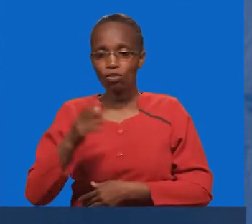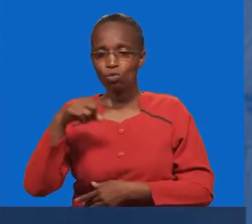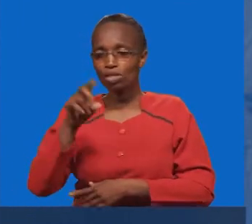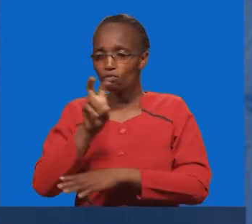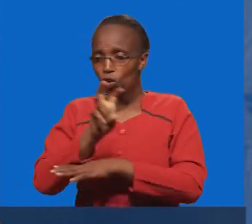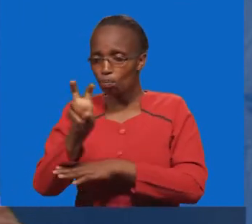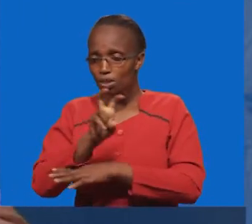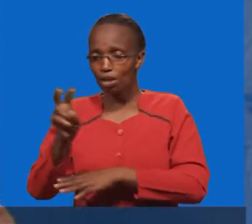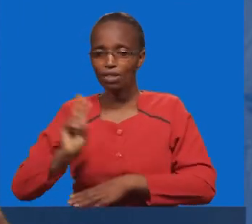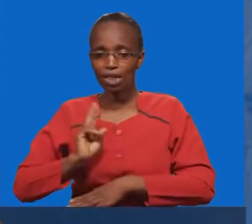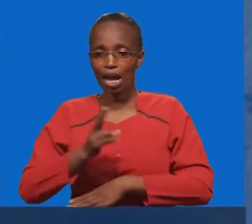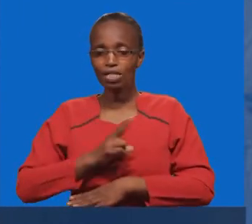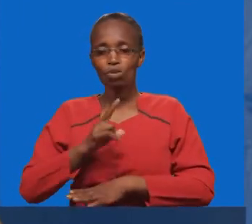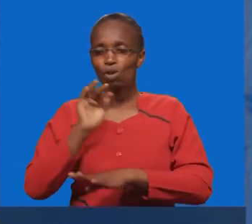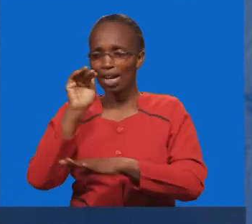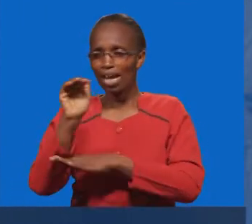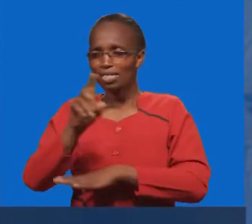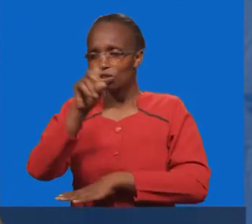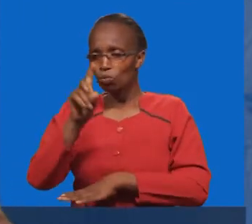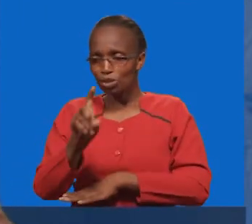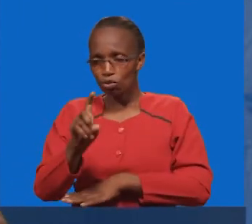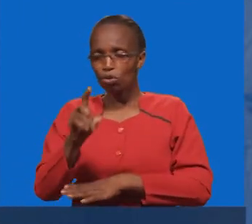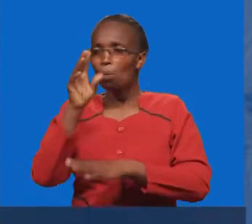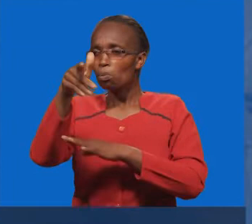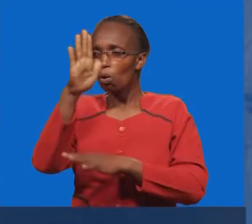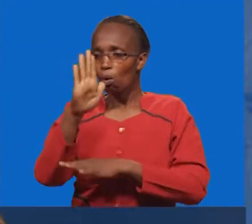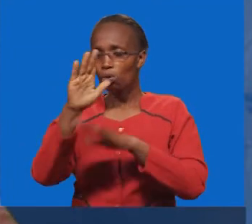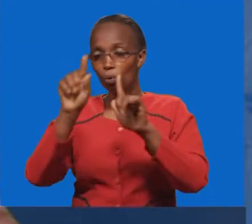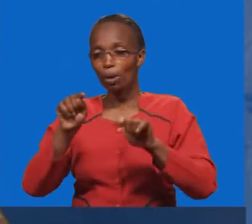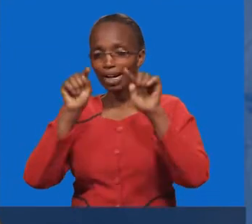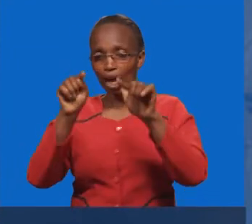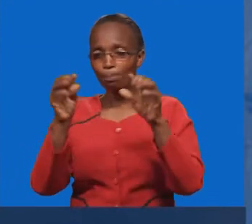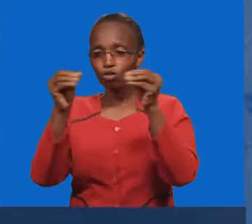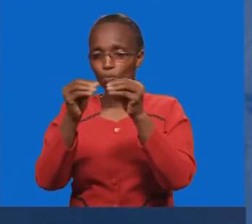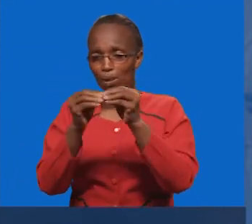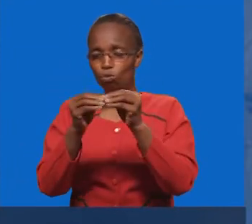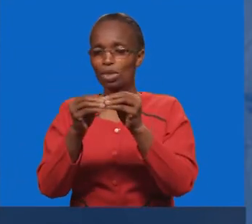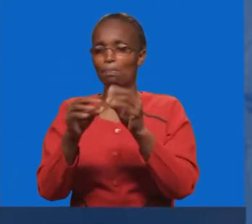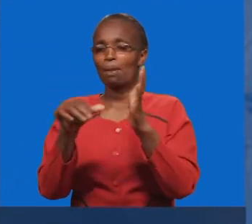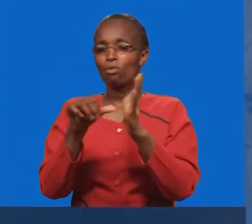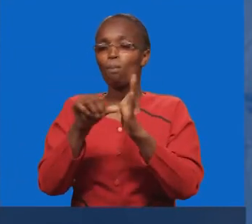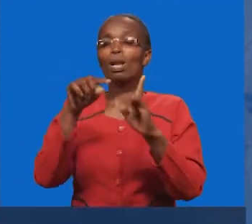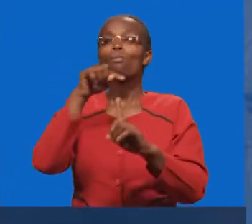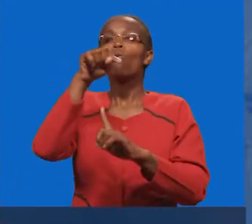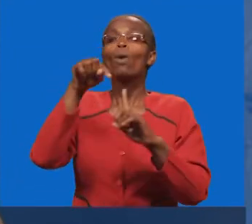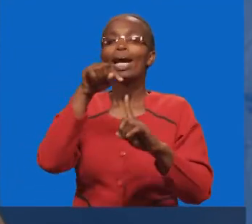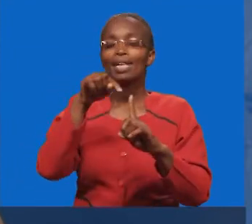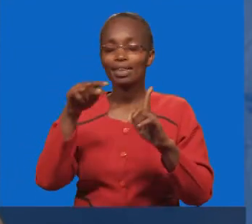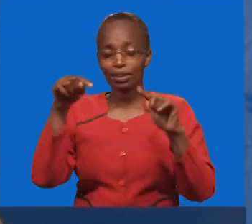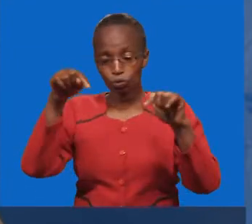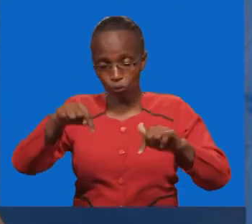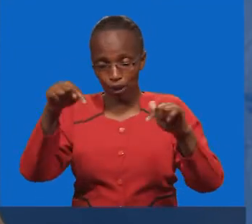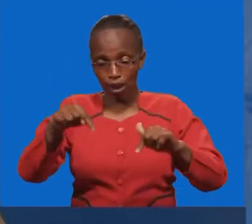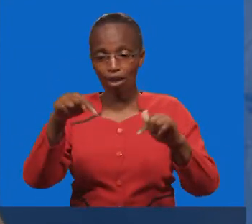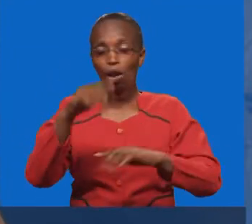katika kochi lako unatutazama, unauliza huyo Mungu atanifikia siku ngani, siku ya leo,